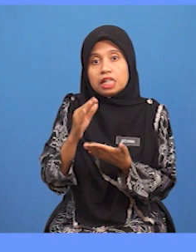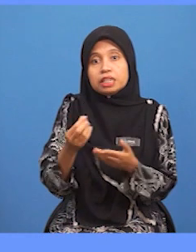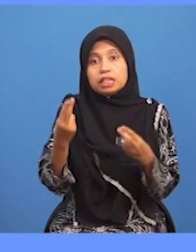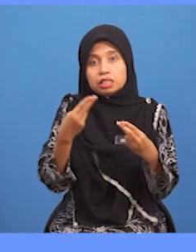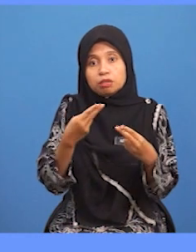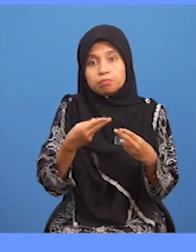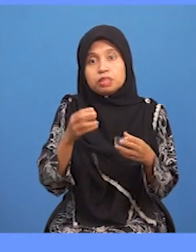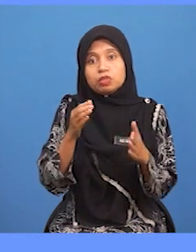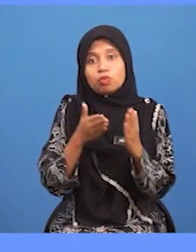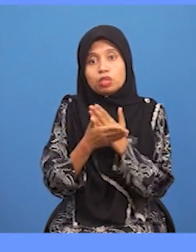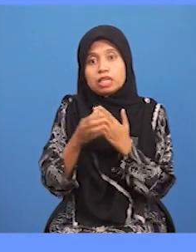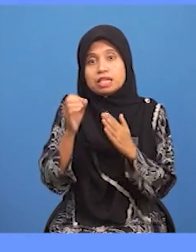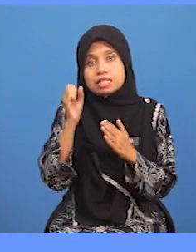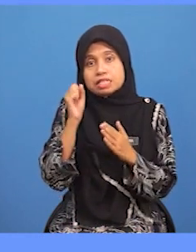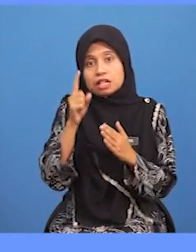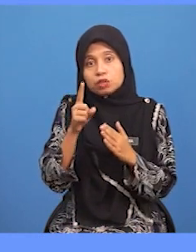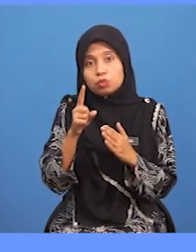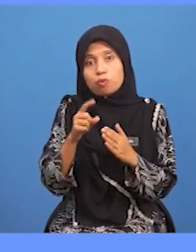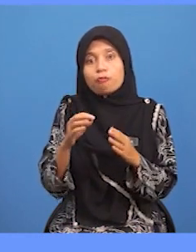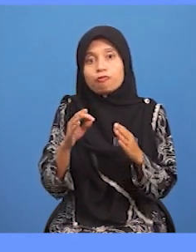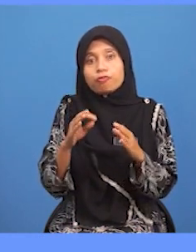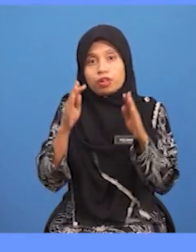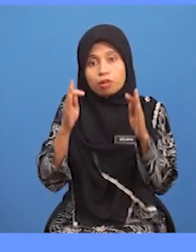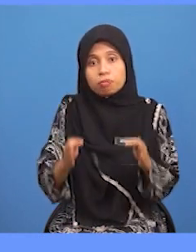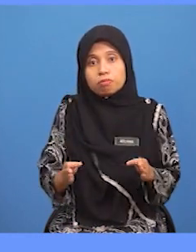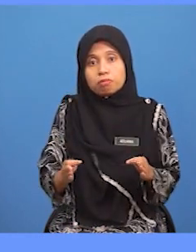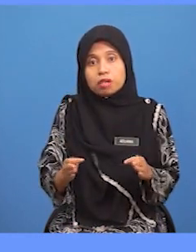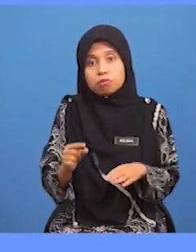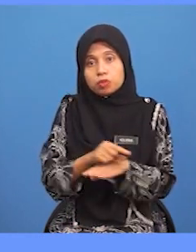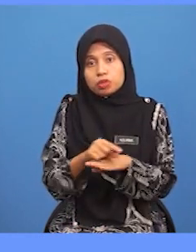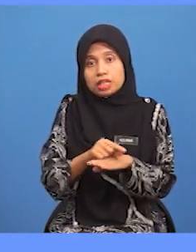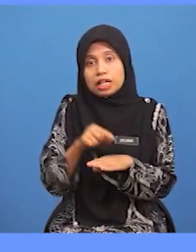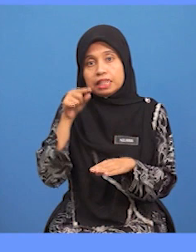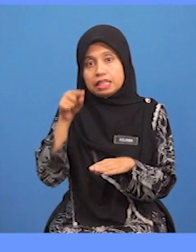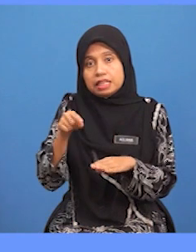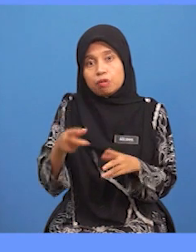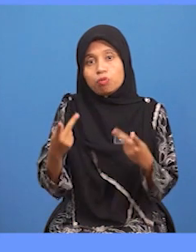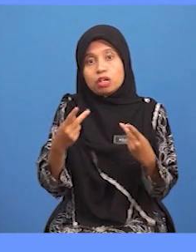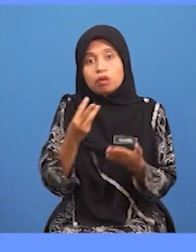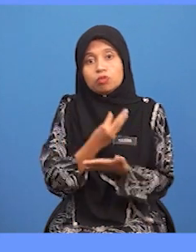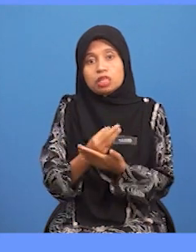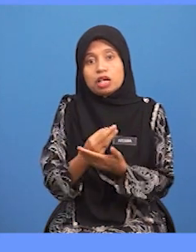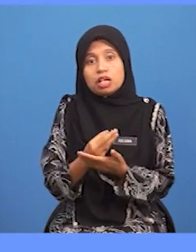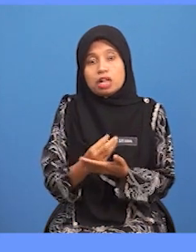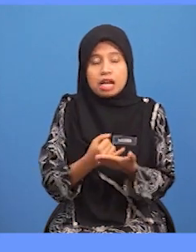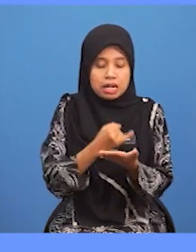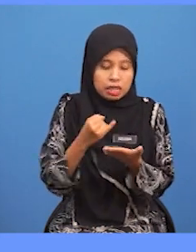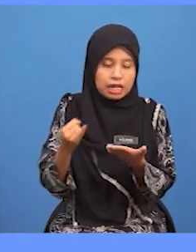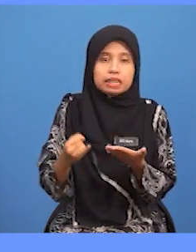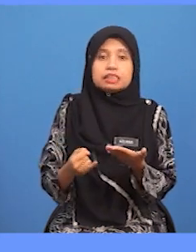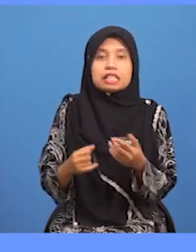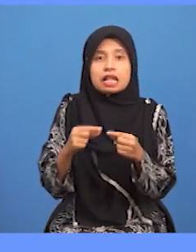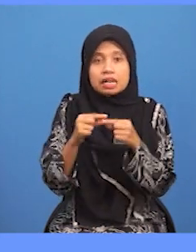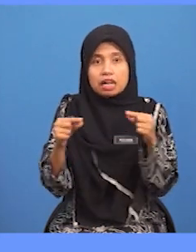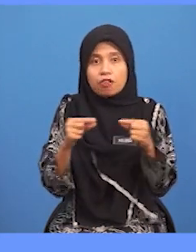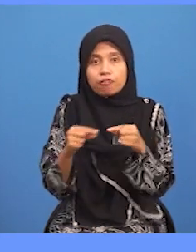yang dihadapi oleh sesebuah firma dengan menggunakan analisis titik pulang modal. Seterusnya, melakar graf